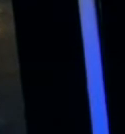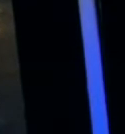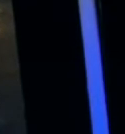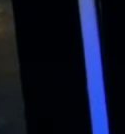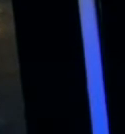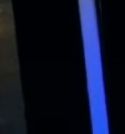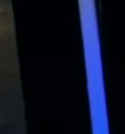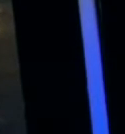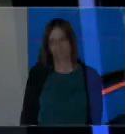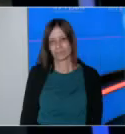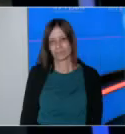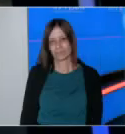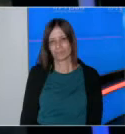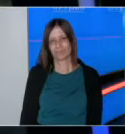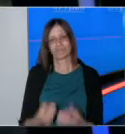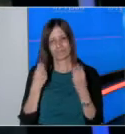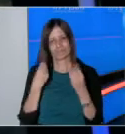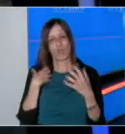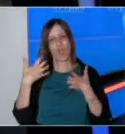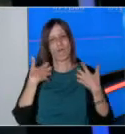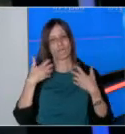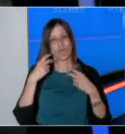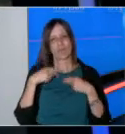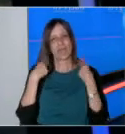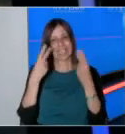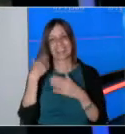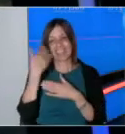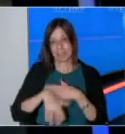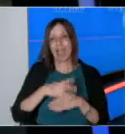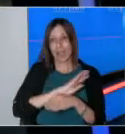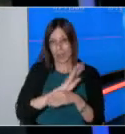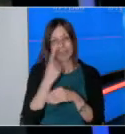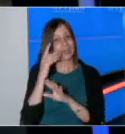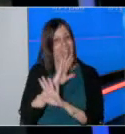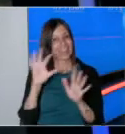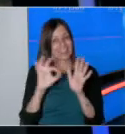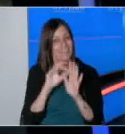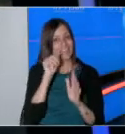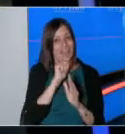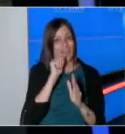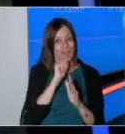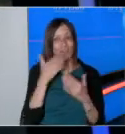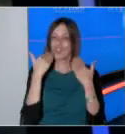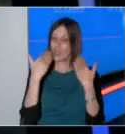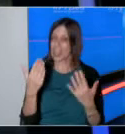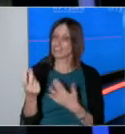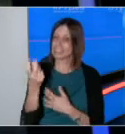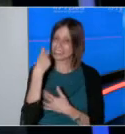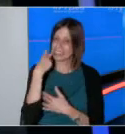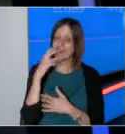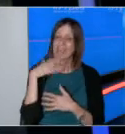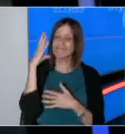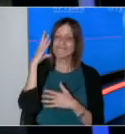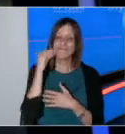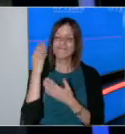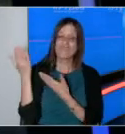לירון בן שמעון המדהימה, עוד מעט בהופעות, חזרה, נגמר הקורונה, הנה שמעת אין תו ירוק וכו' וכו'. תודה שהצטרפת אליי, היה לי לעונג.